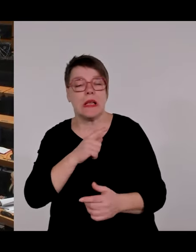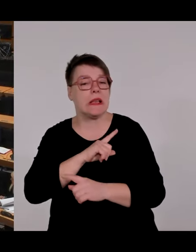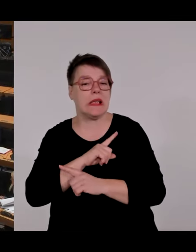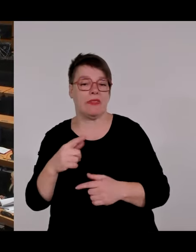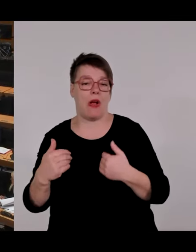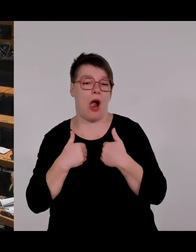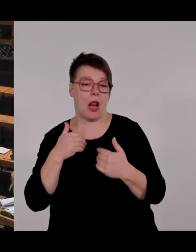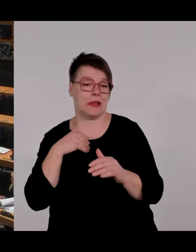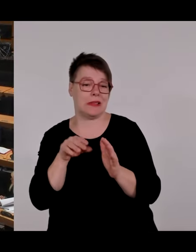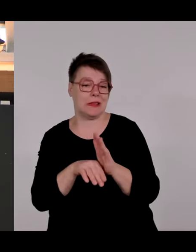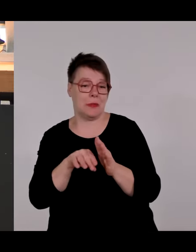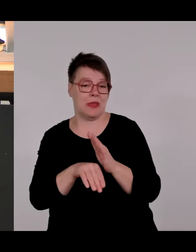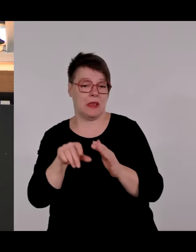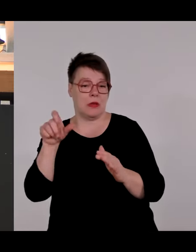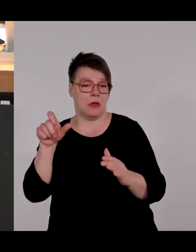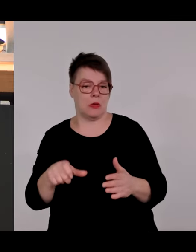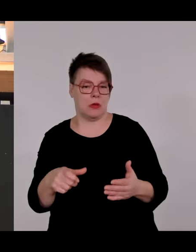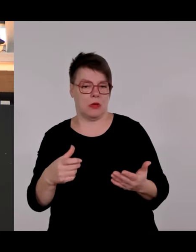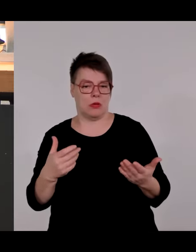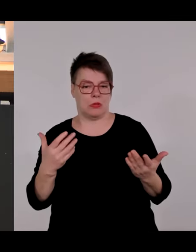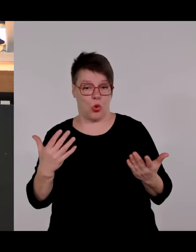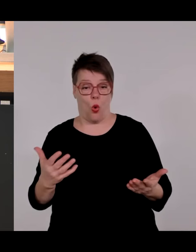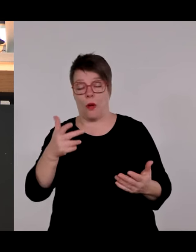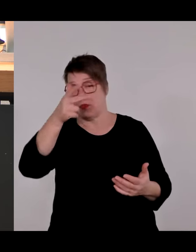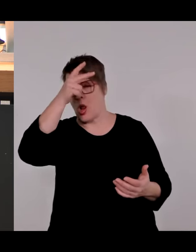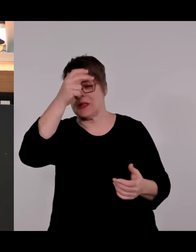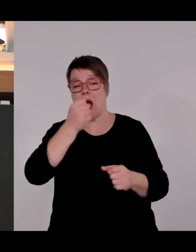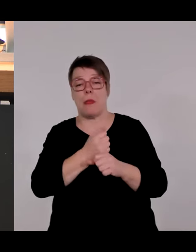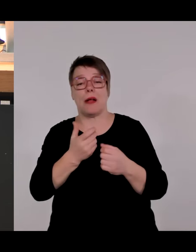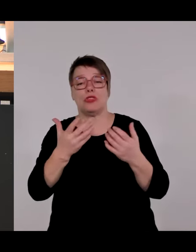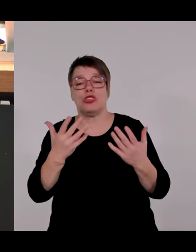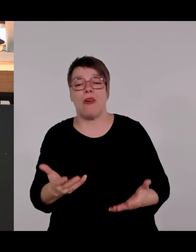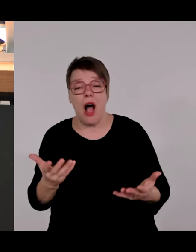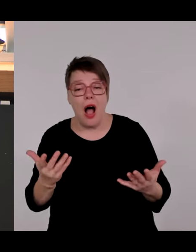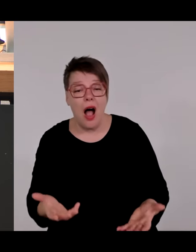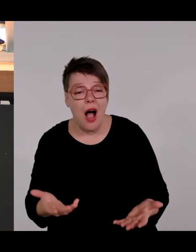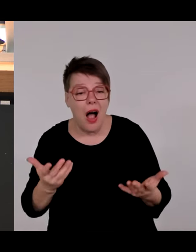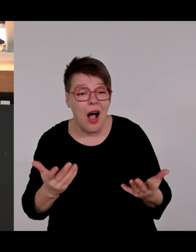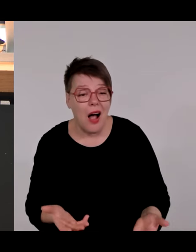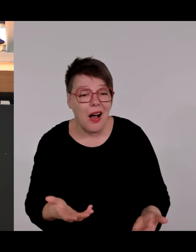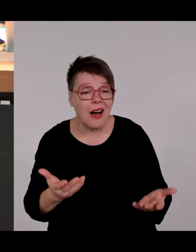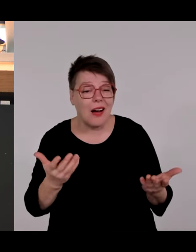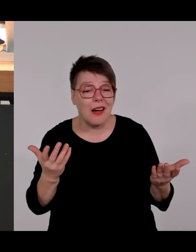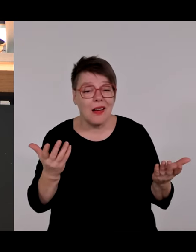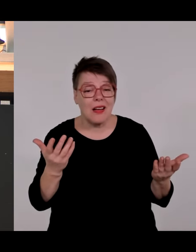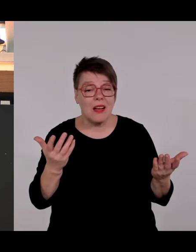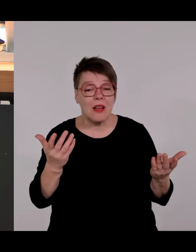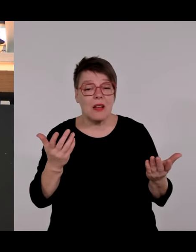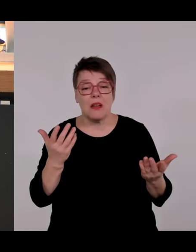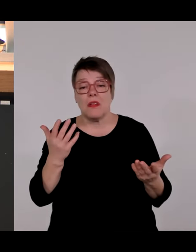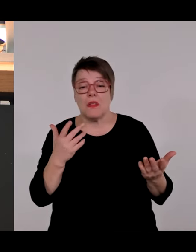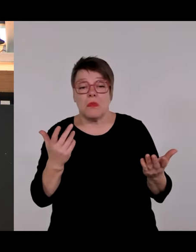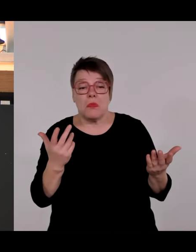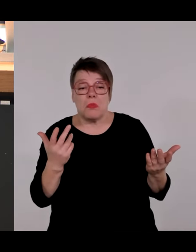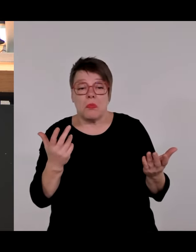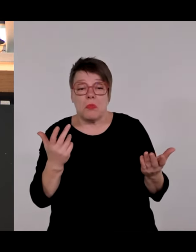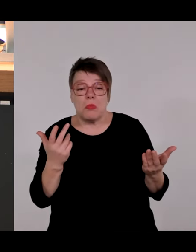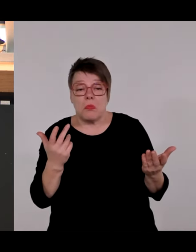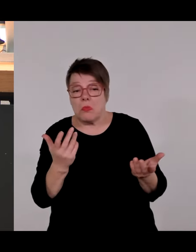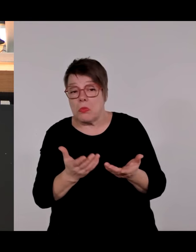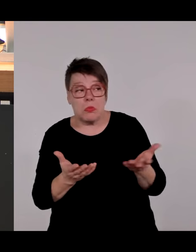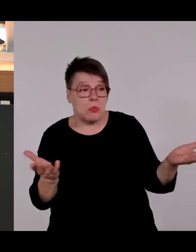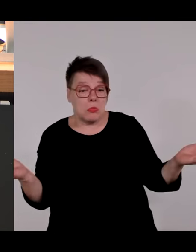Ich komme zu den Straftaten, damit Sie mal eine Vorstellung davon haben, was dort in diesem Gebiet los ist. Im ersten